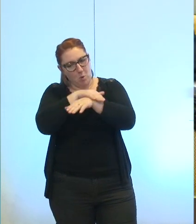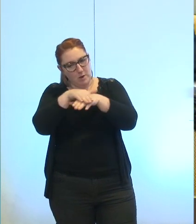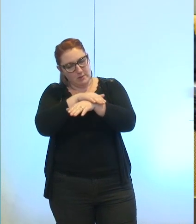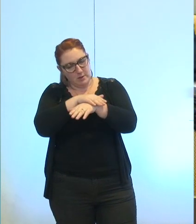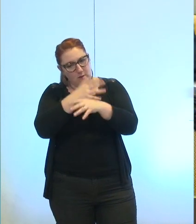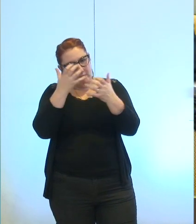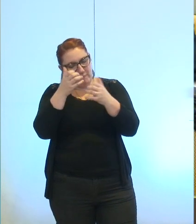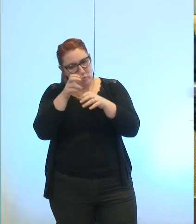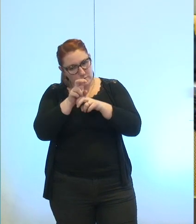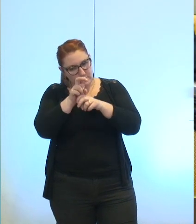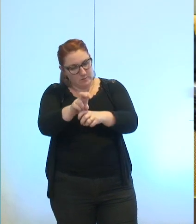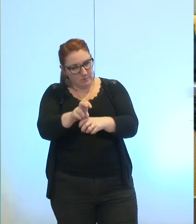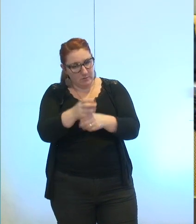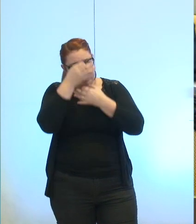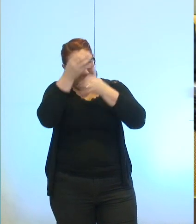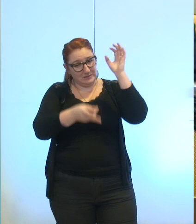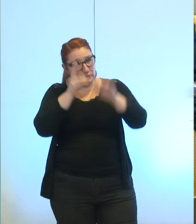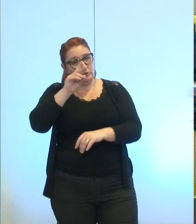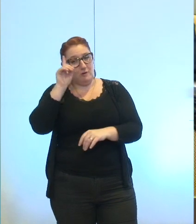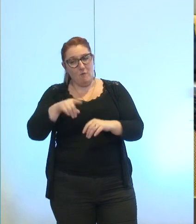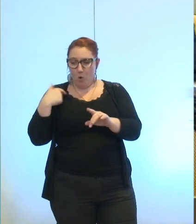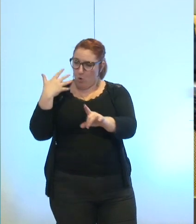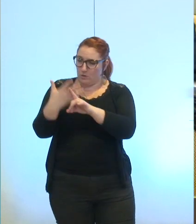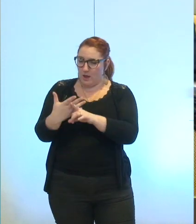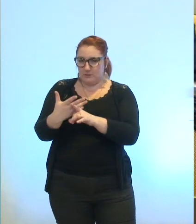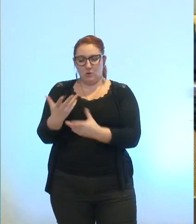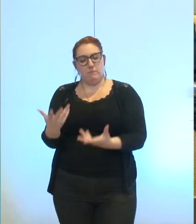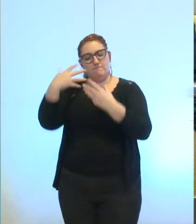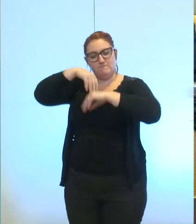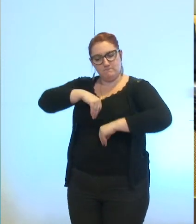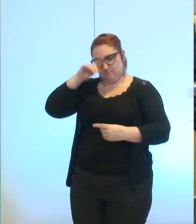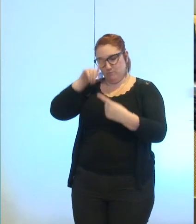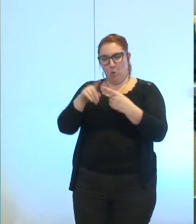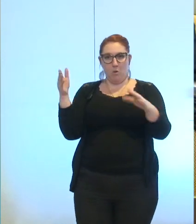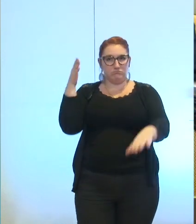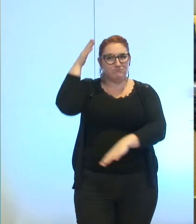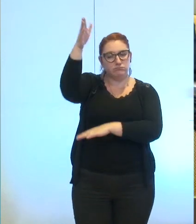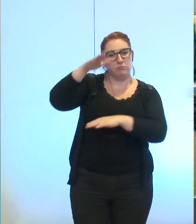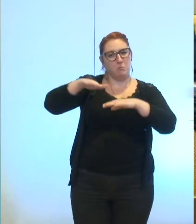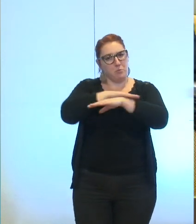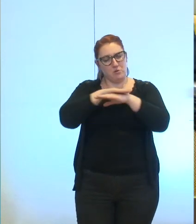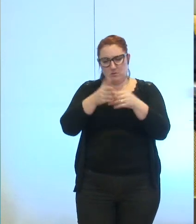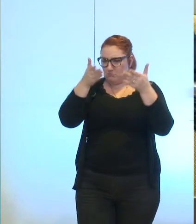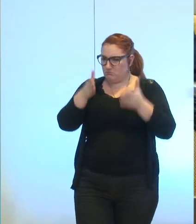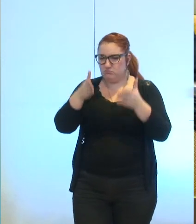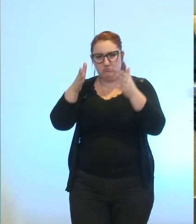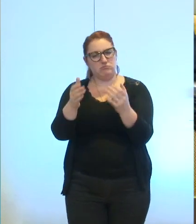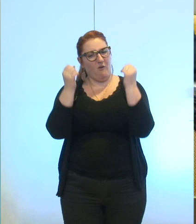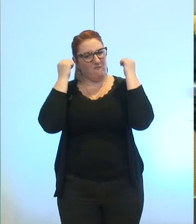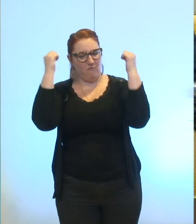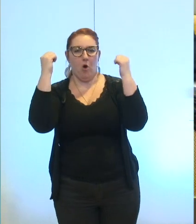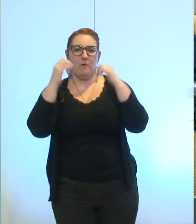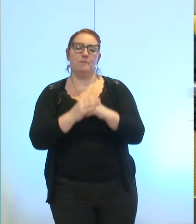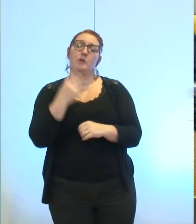encore il faut être lucide sur le contexte pour faire des choix politiques forts pour l'avenir et votre solution